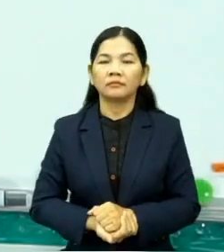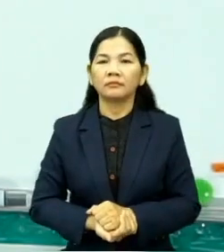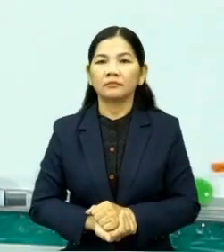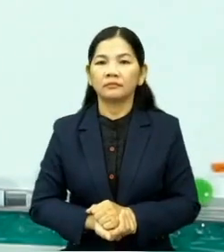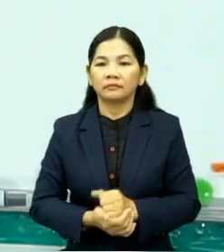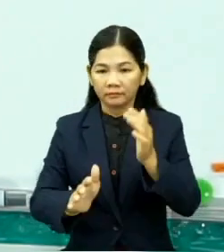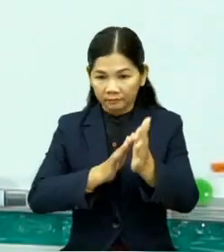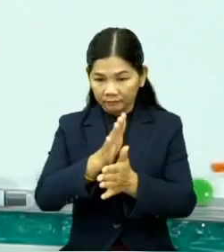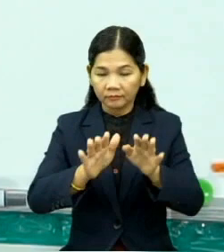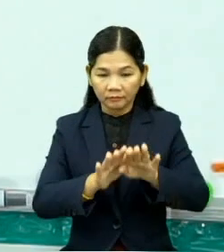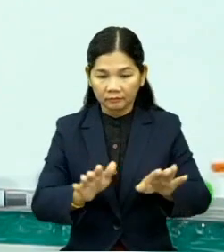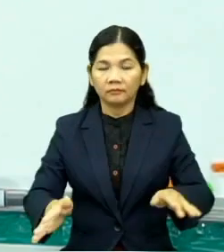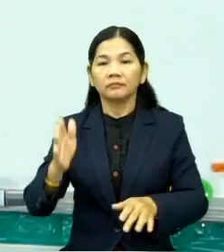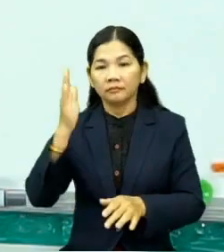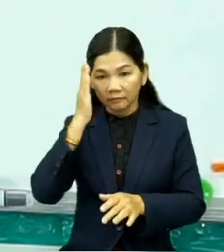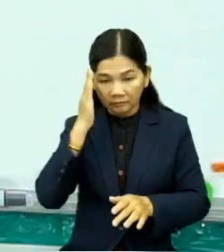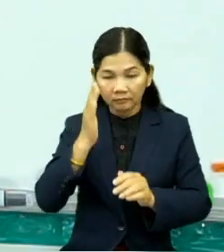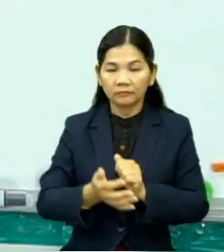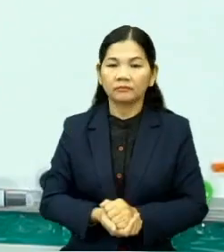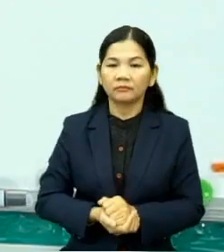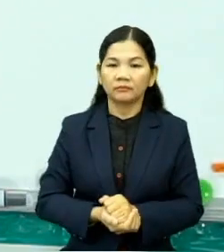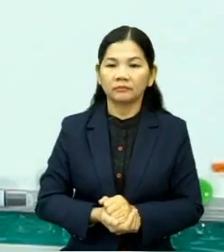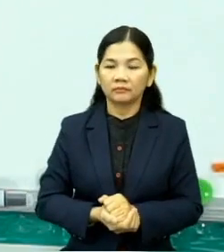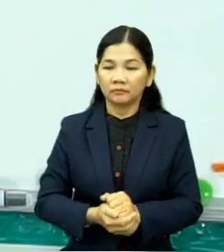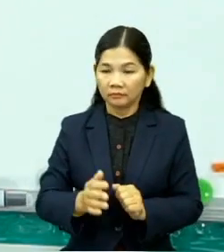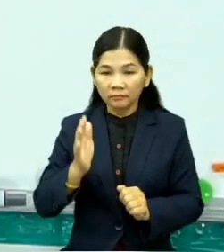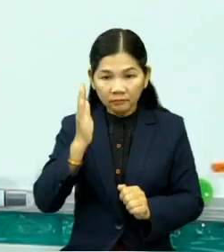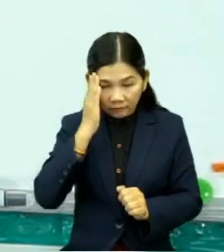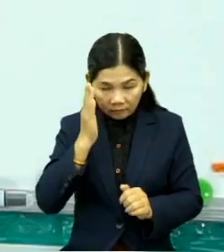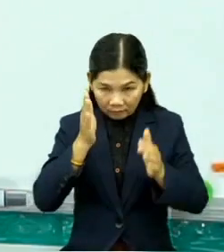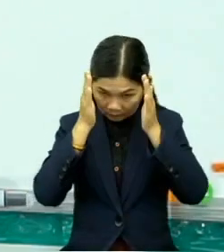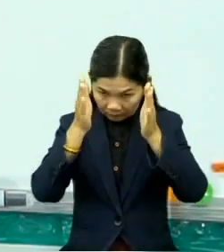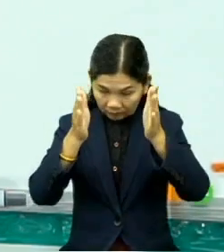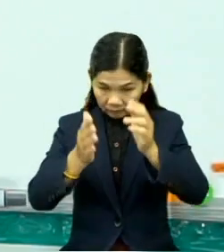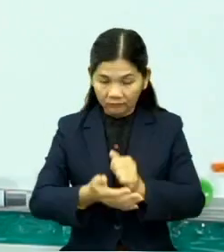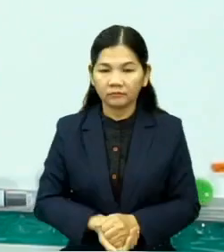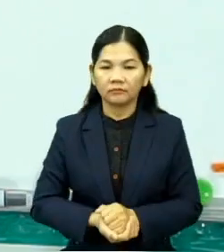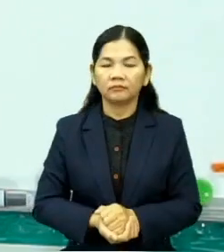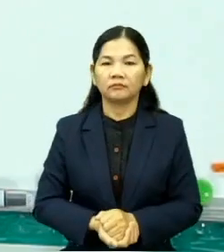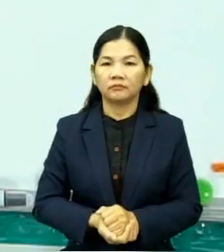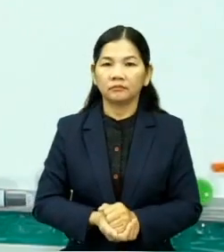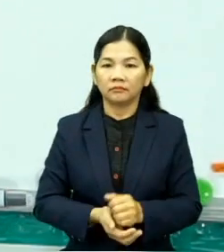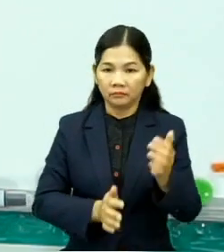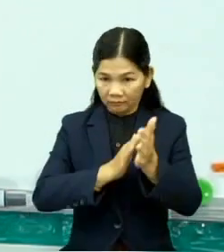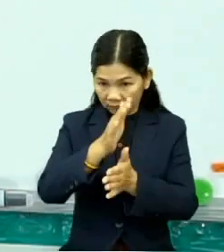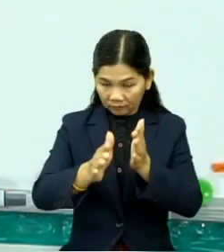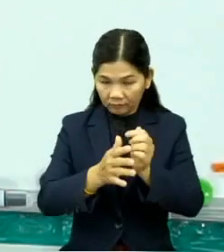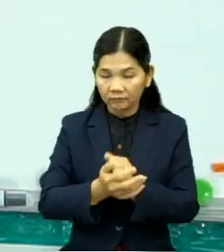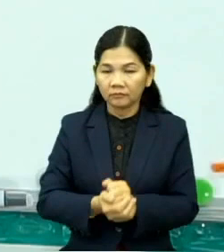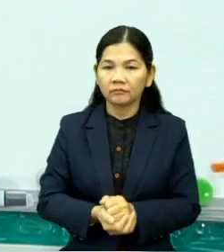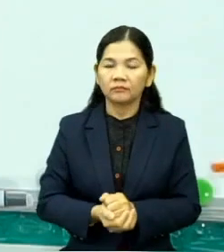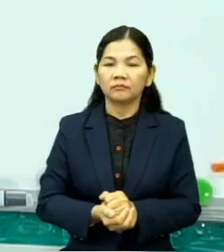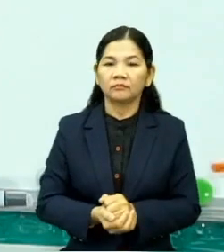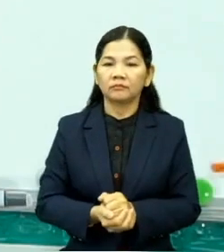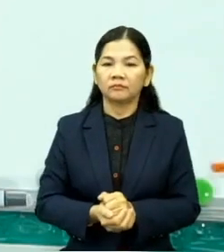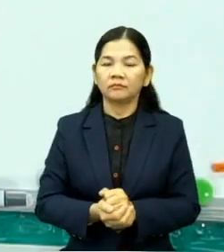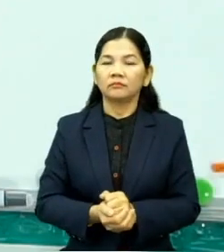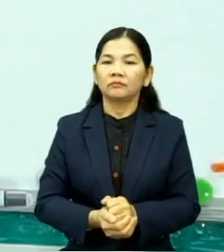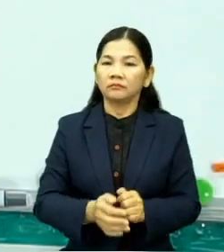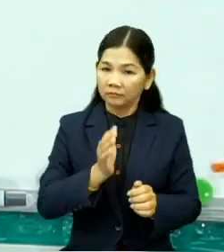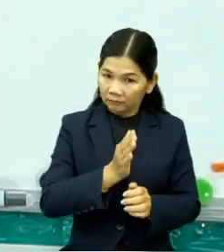នចាសម្រាប់ឲ្យកូនទាំងអស់គ្នាស្ដាប់ហើយកូនទាំងអស់គ្នាស្ដាប់ដោយយកចិត្តទុកដាក់អញ្ចឹងអ្នកគ្រូអានម្ដងទៀតប៉ុន្តែអ្នកគ្រូចាអាន